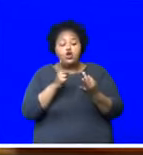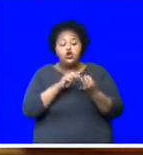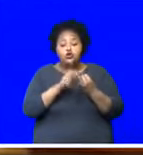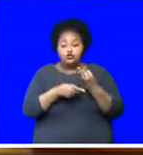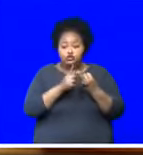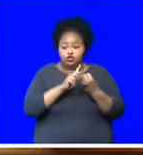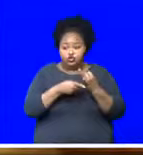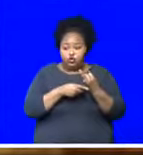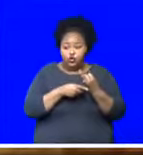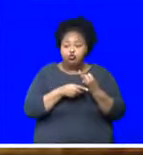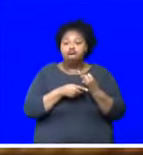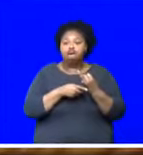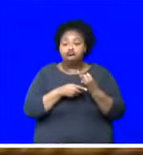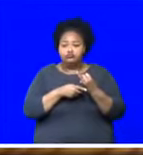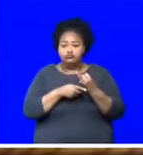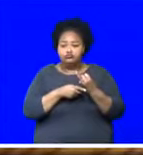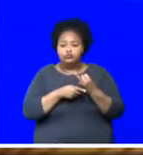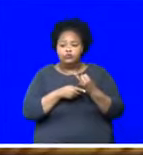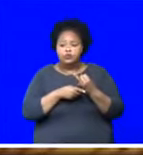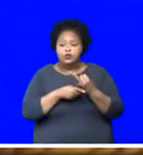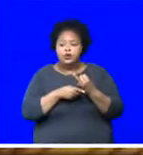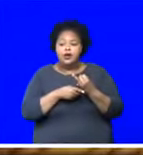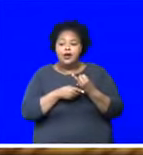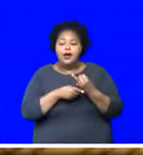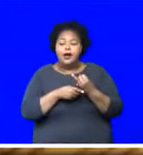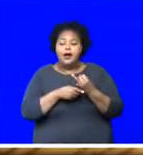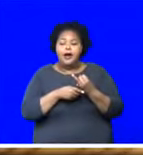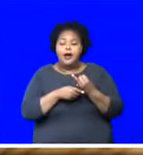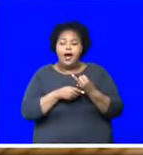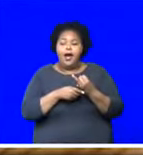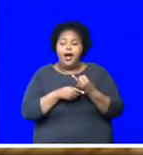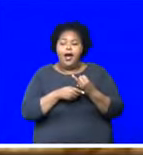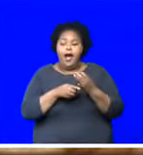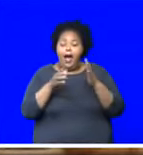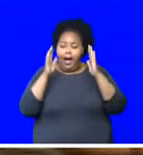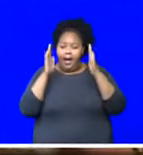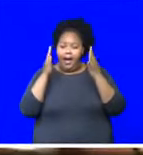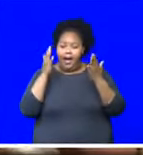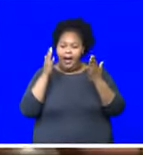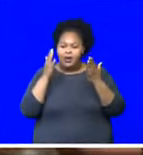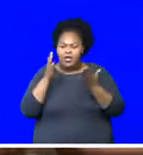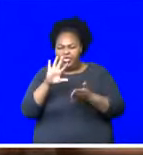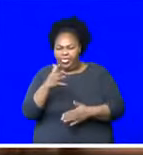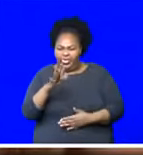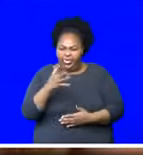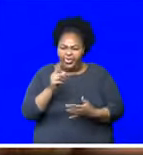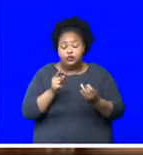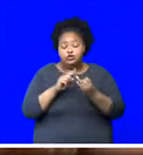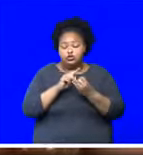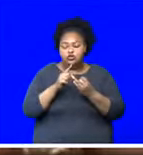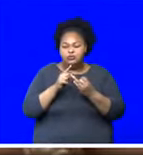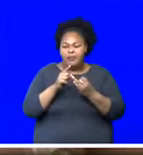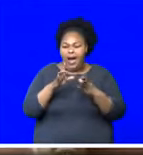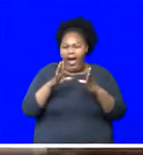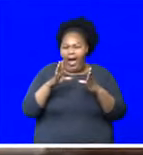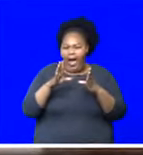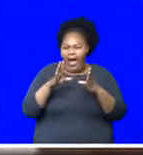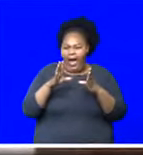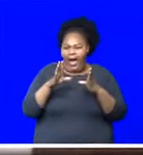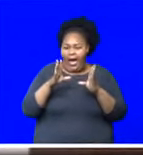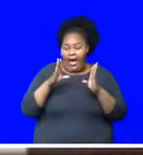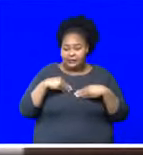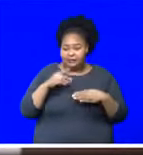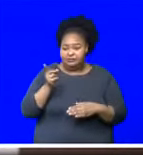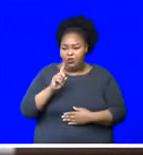ukuthi bebavuma ini nabavuma lelicala lekufelwa ngumuntu ngesiphosiso. Inkantolo yithi loku ikusho